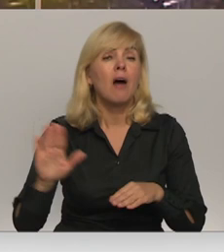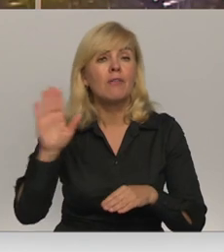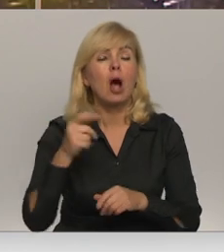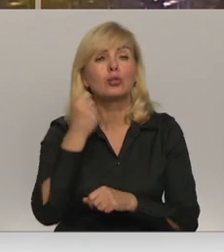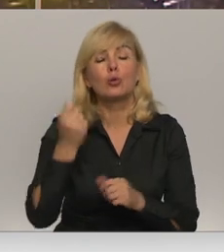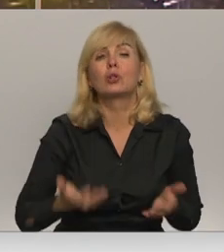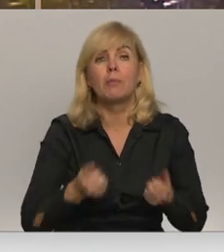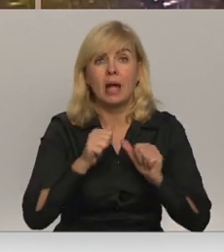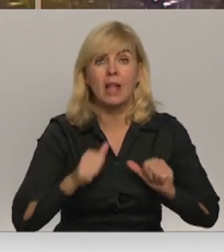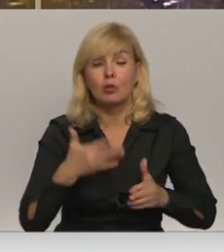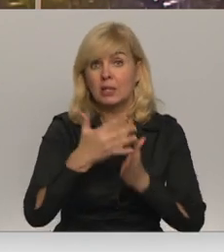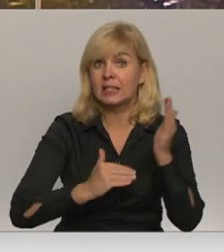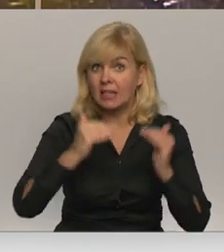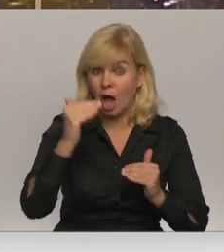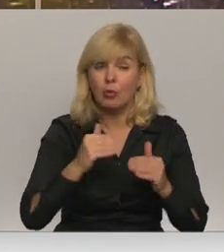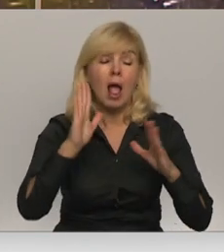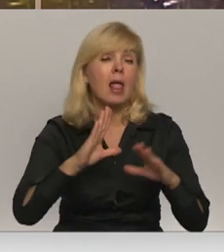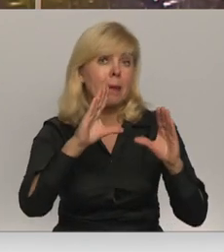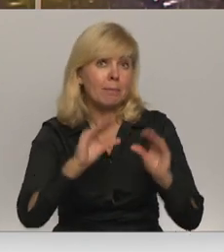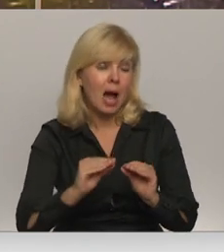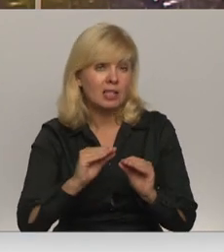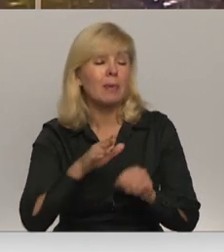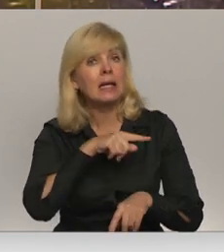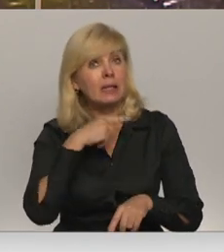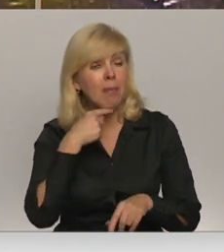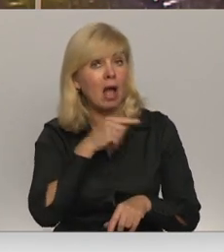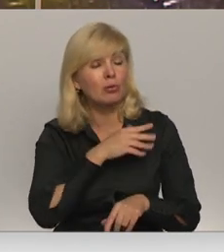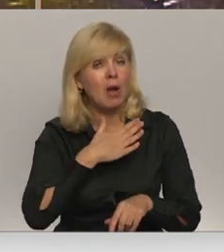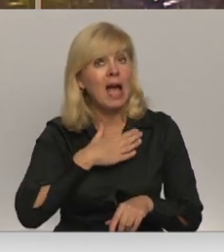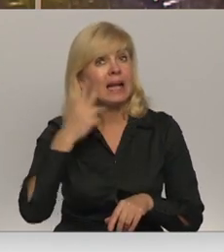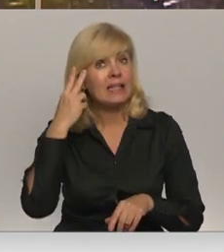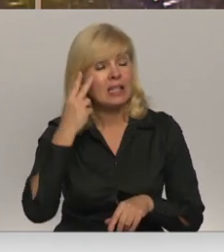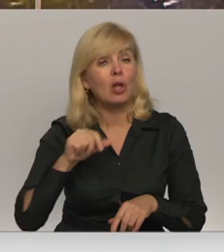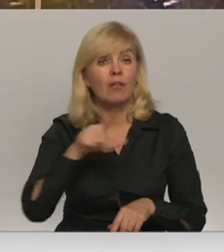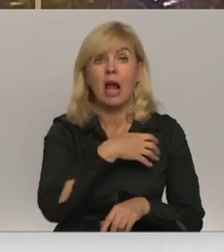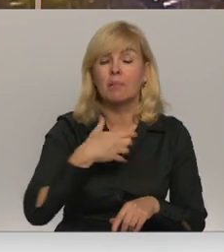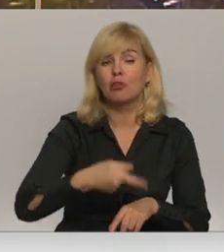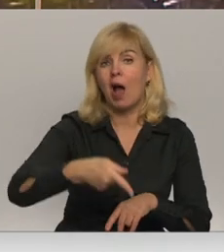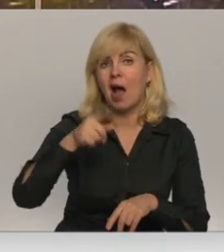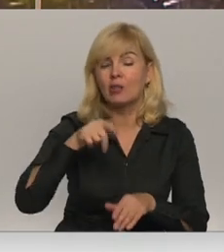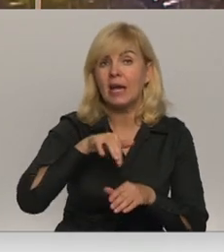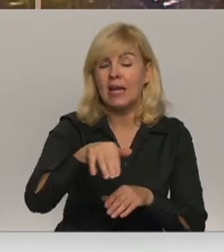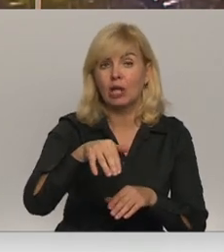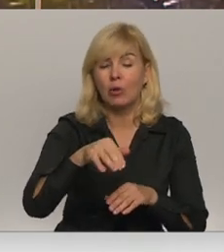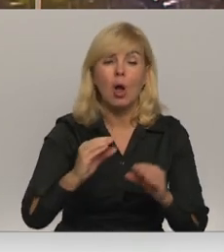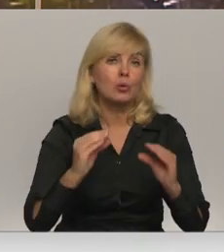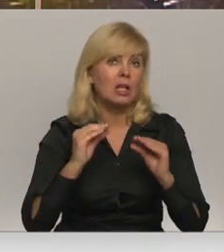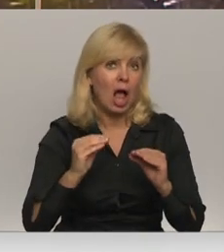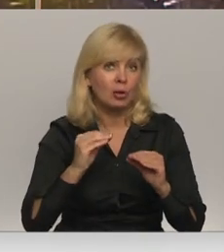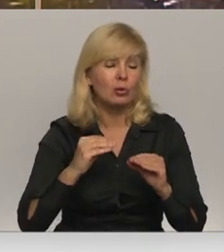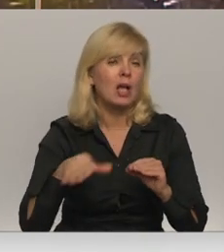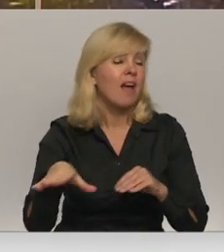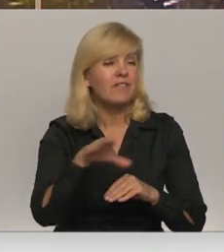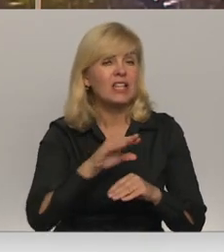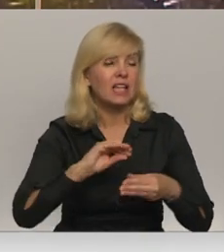un glābšanas dienas statistika. Lai mazinātu vēlmi riskēt ar dzīvību, vairākas pašvaldības aizliedz kāpt uz ledus, taču ne visi to